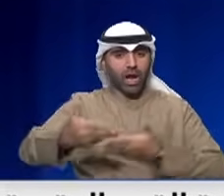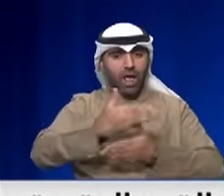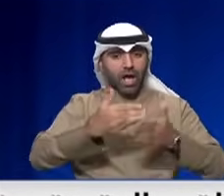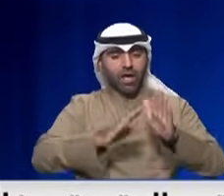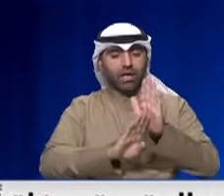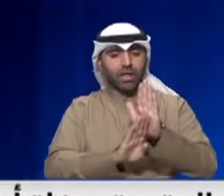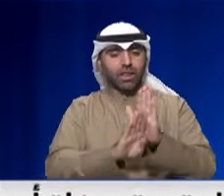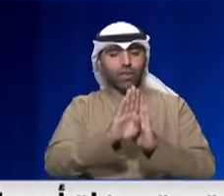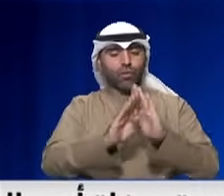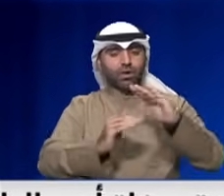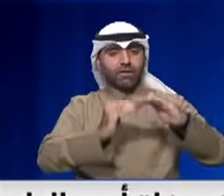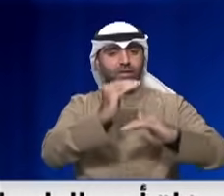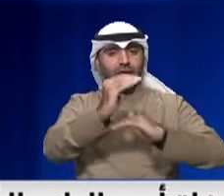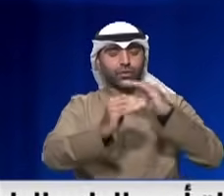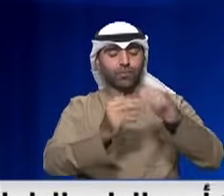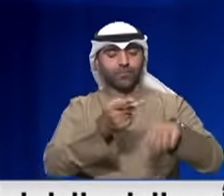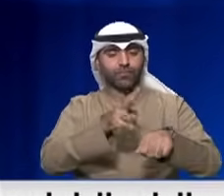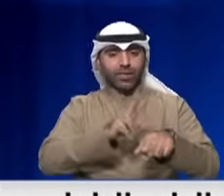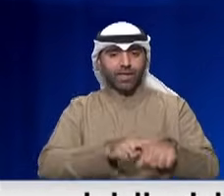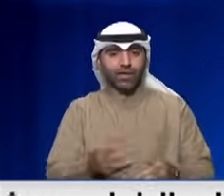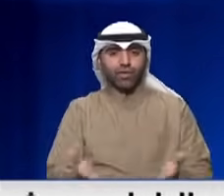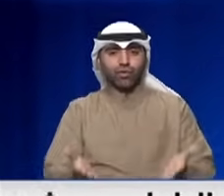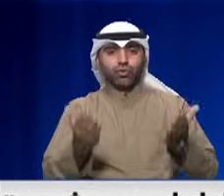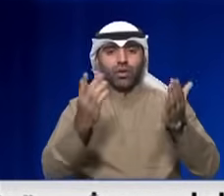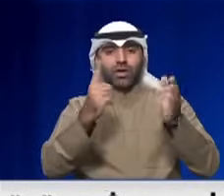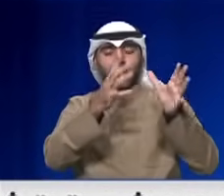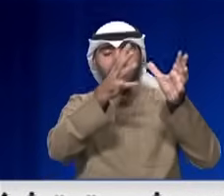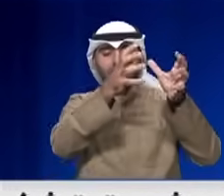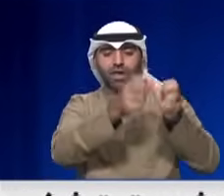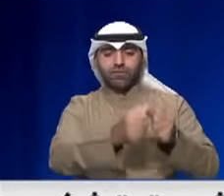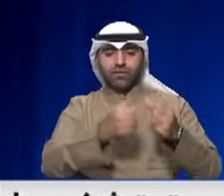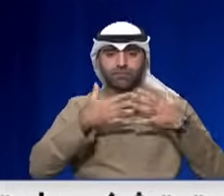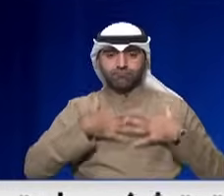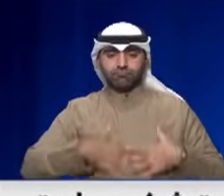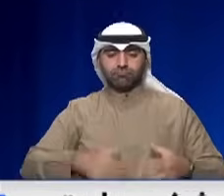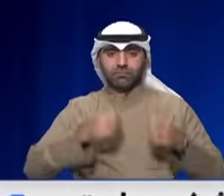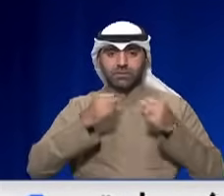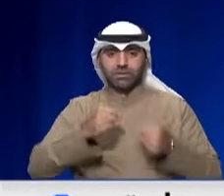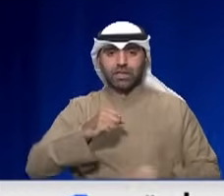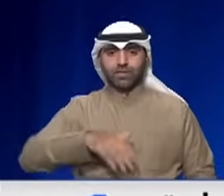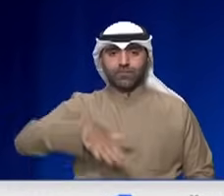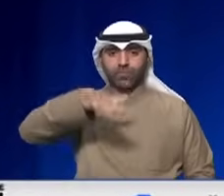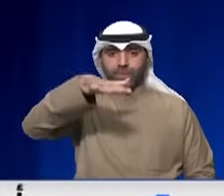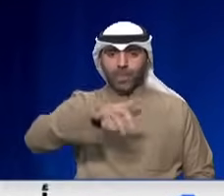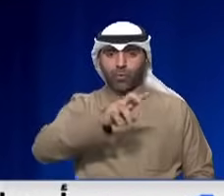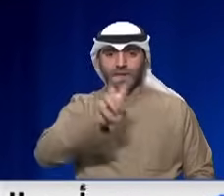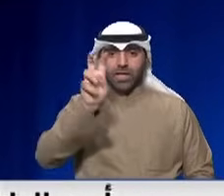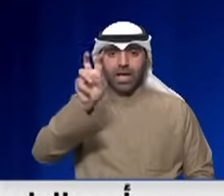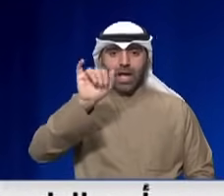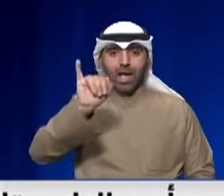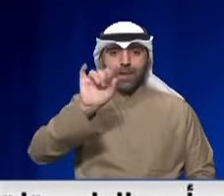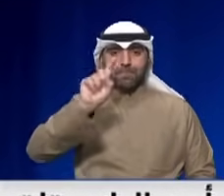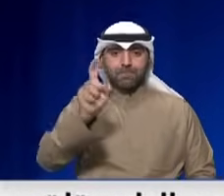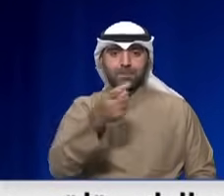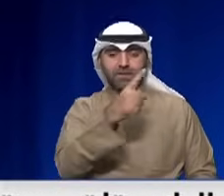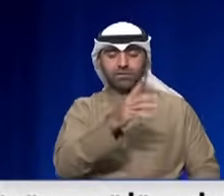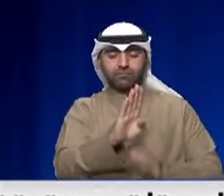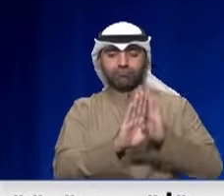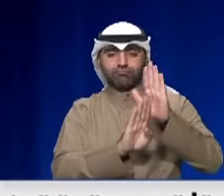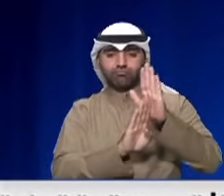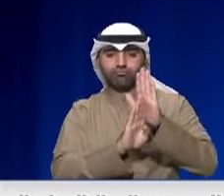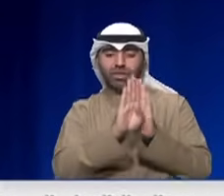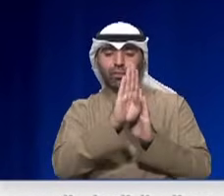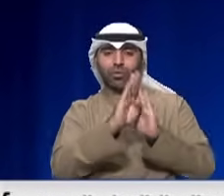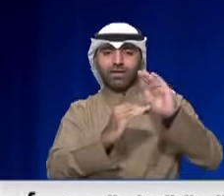مشاعر التعاطف والمواساه بهذا المصاب الجلل مشيدا سموه حفظه الله بالعلاقات الوطيده التي تربط